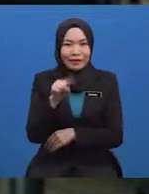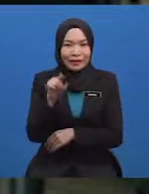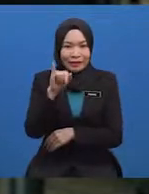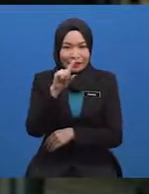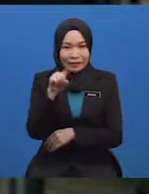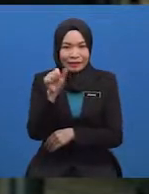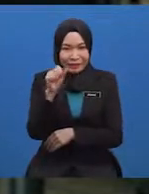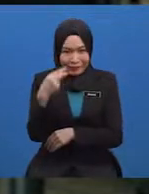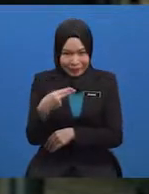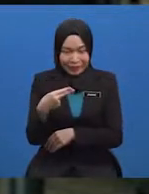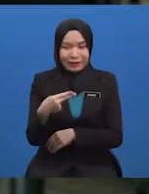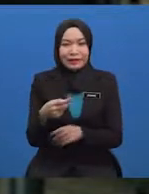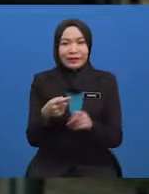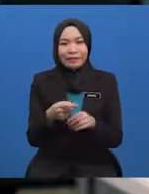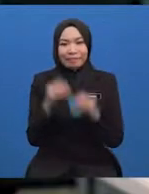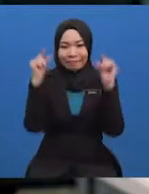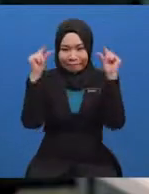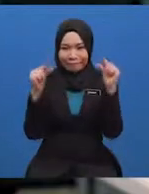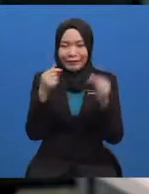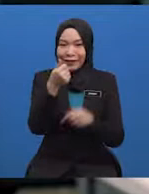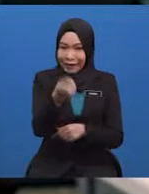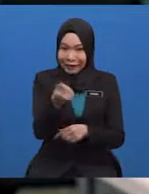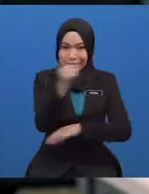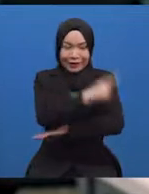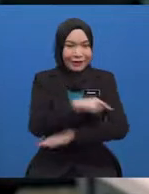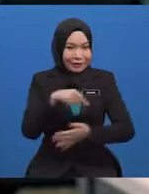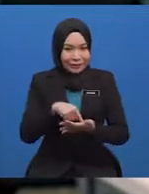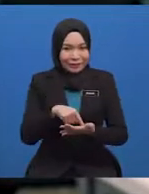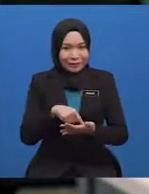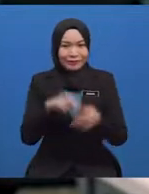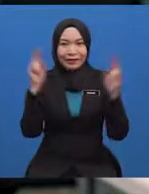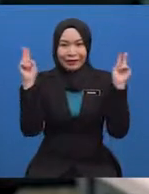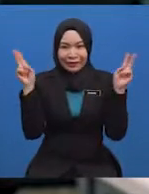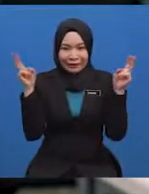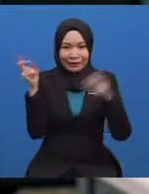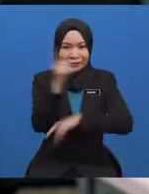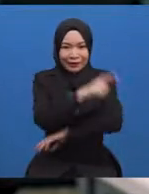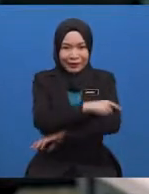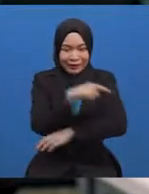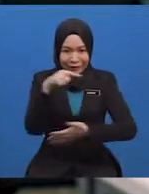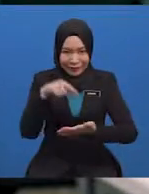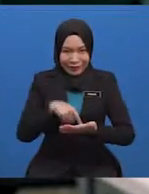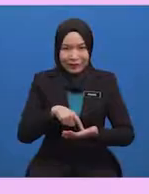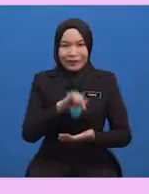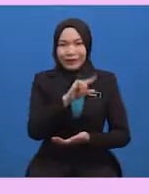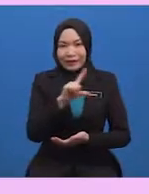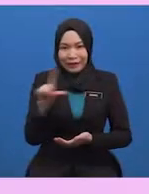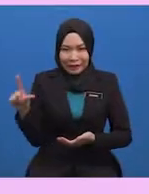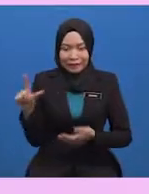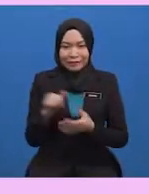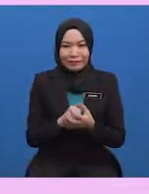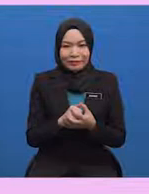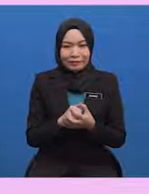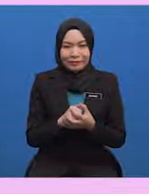guru anda hari ini. Pada episod kali ini, saya akan menerangkan